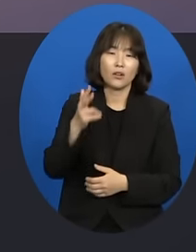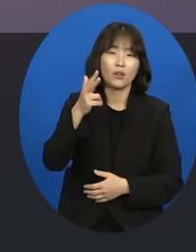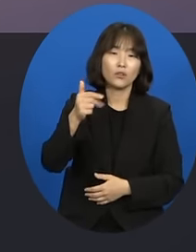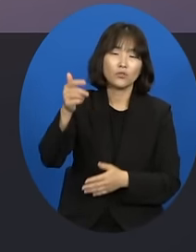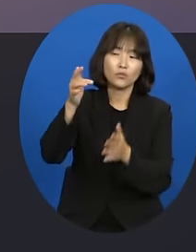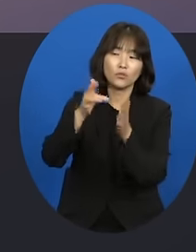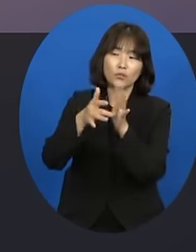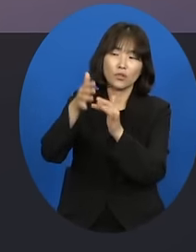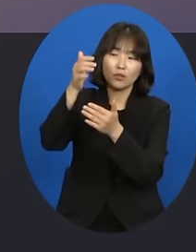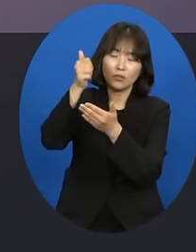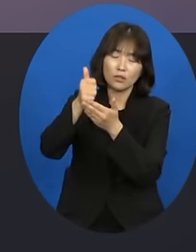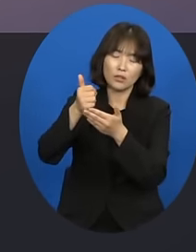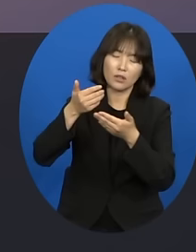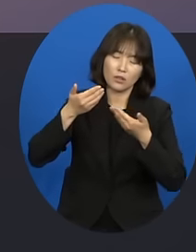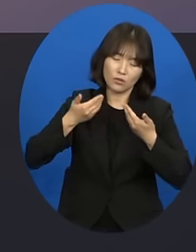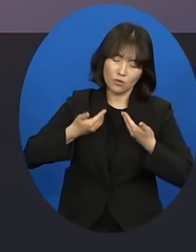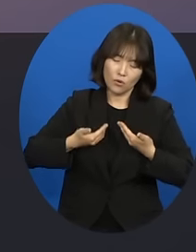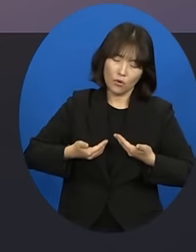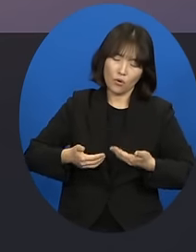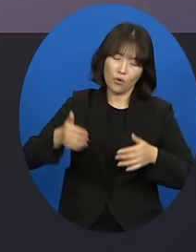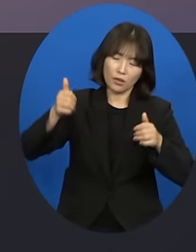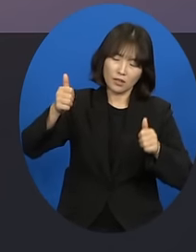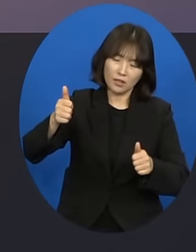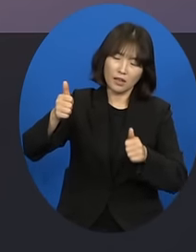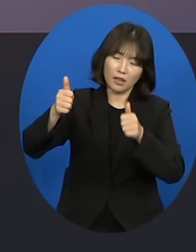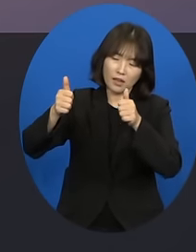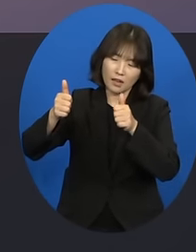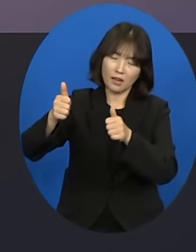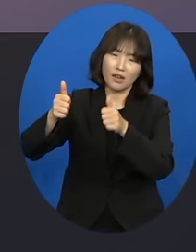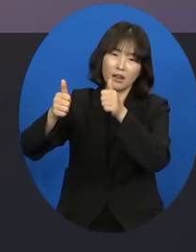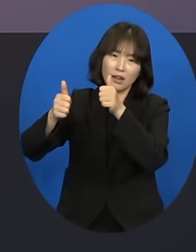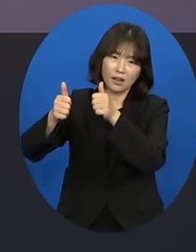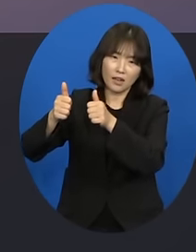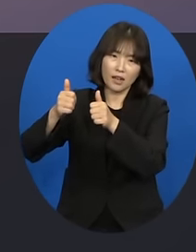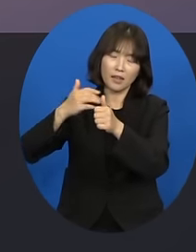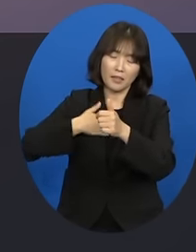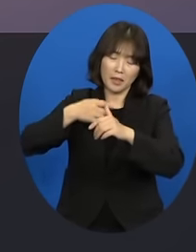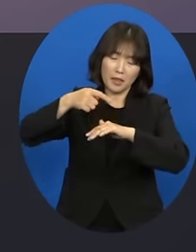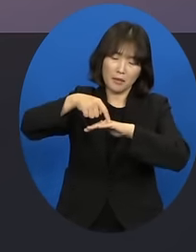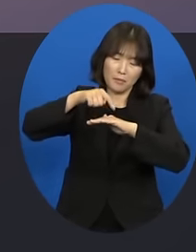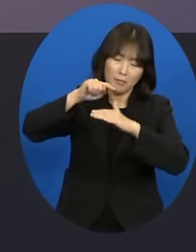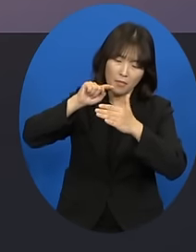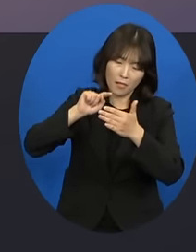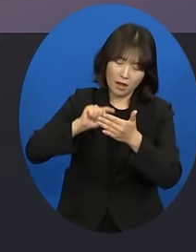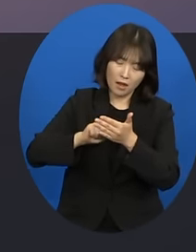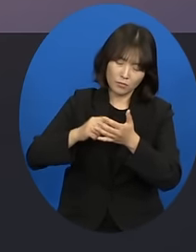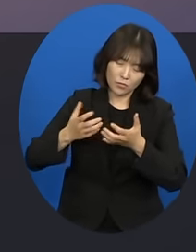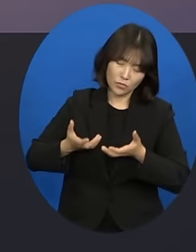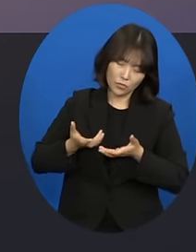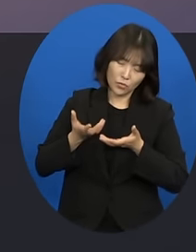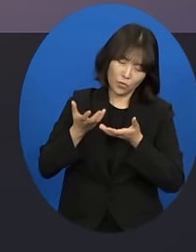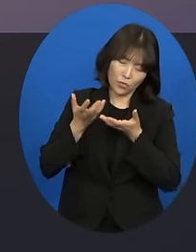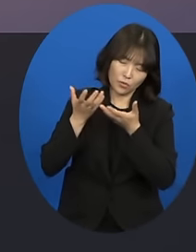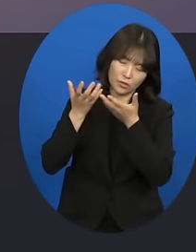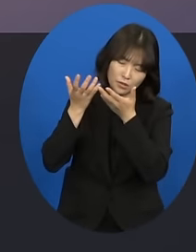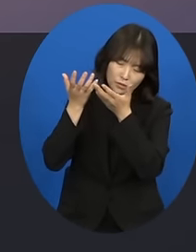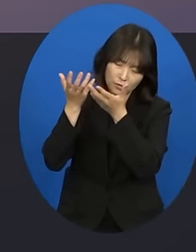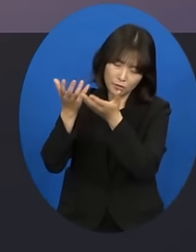예수께 조용히 나가 내 마음을